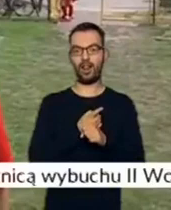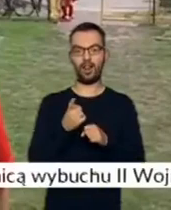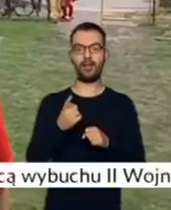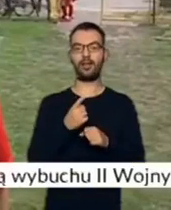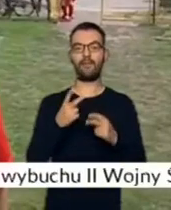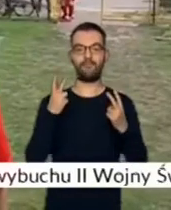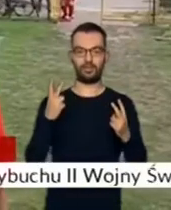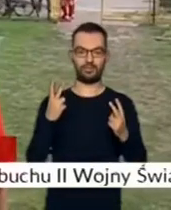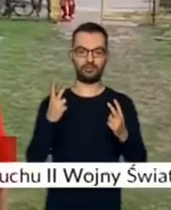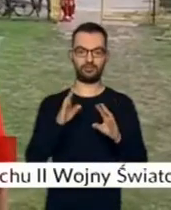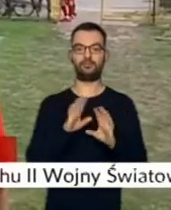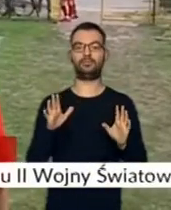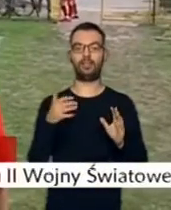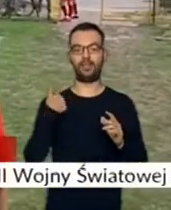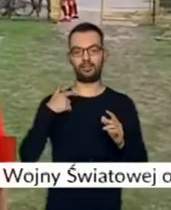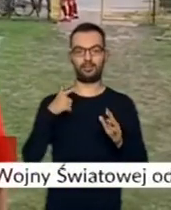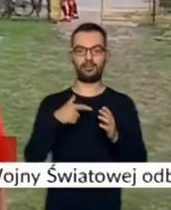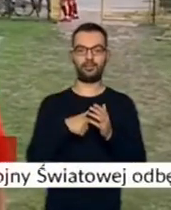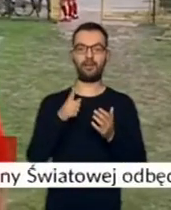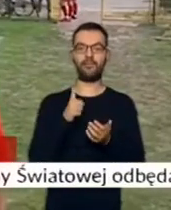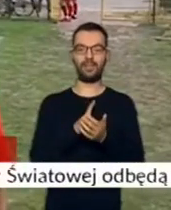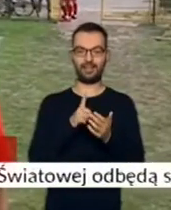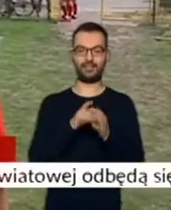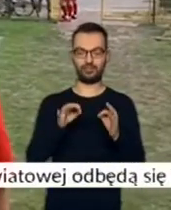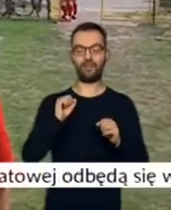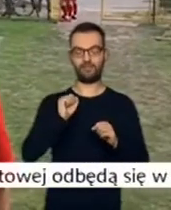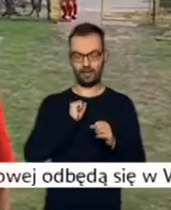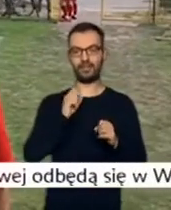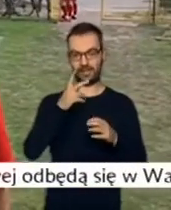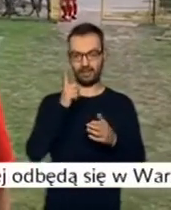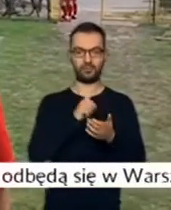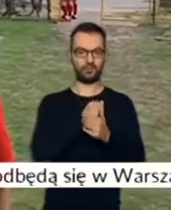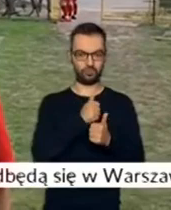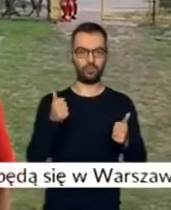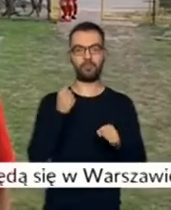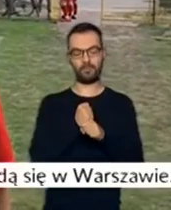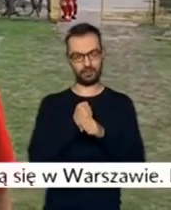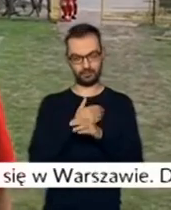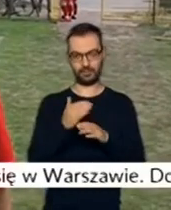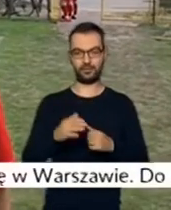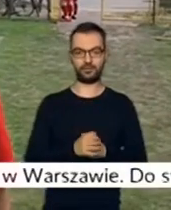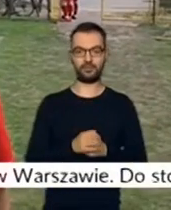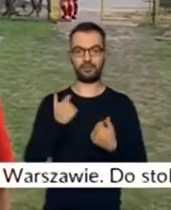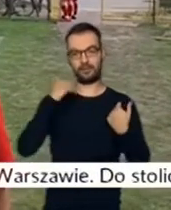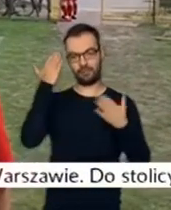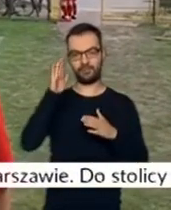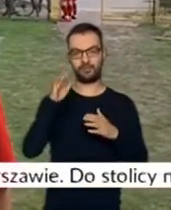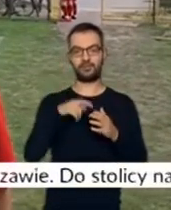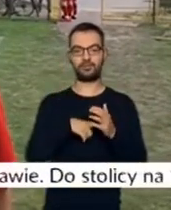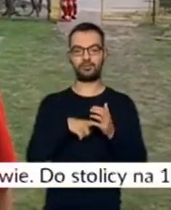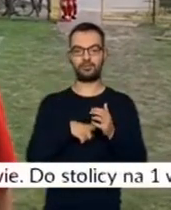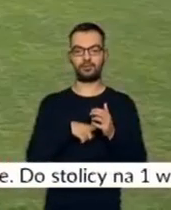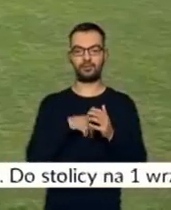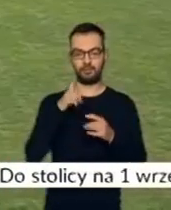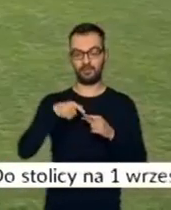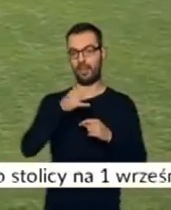wyciągamy zbyt pochopnych wniosków z tego okazałego zwycięstwa w dniu dzisiejszym nad renomowanym rywalem. Pracujemy dalej, a więc mam nadzieję, że w lidze